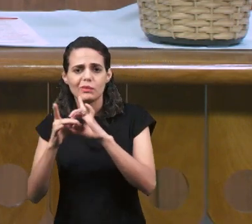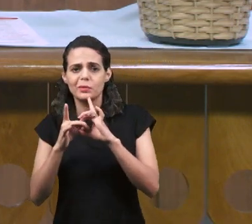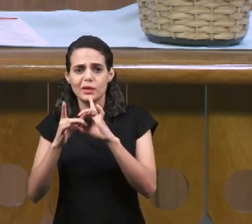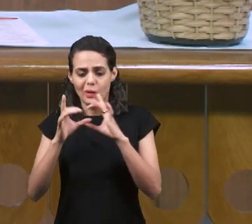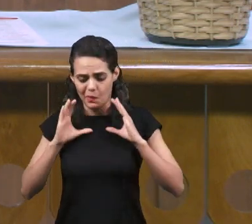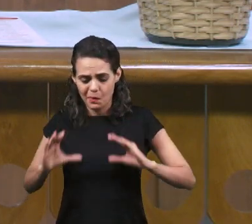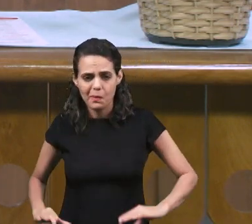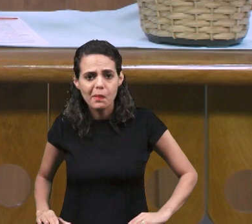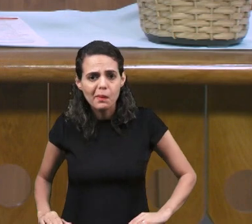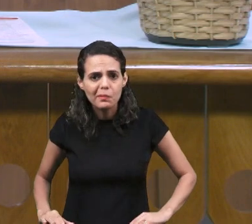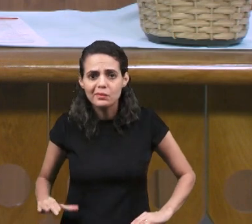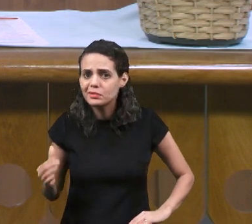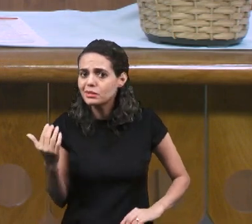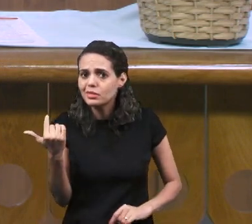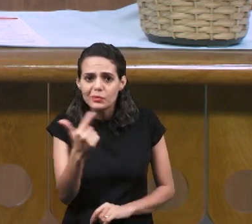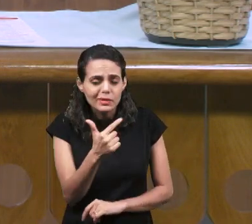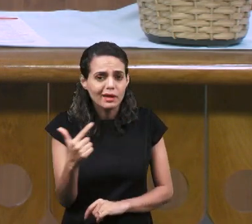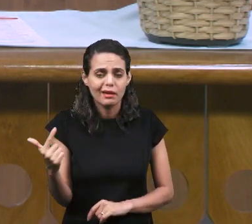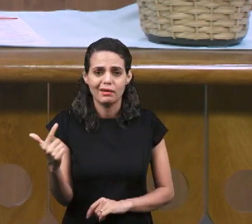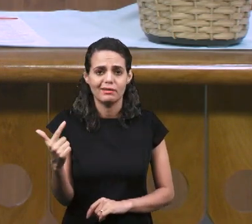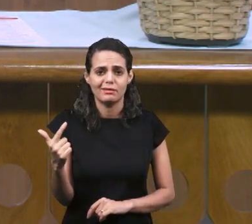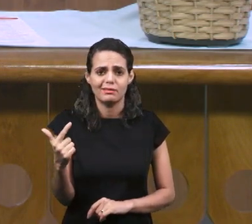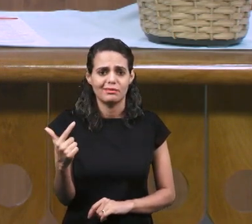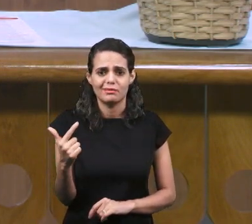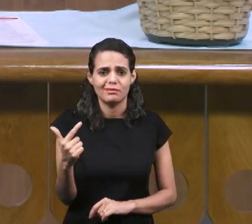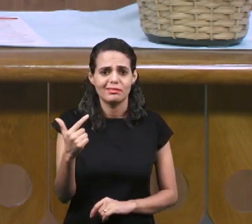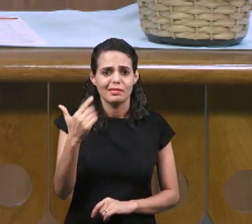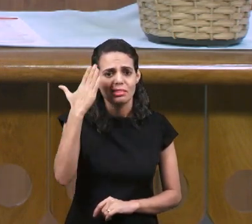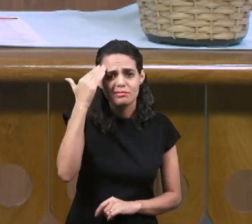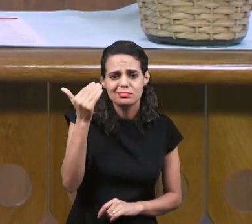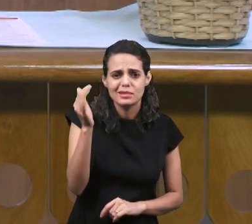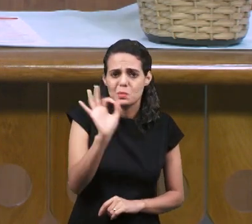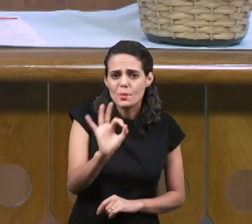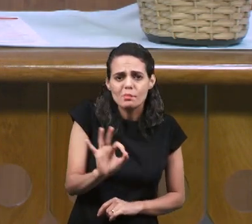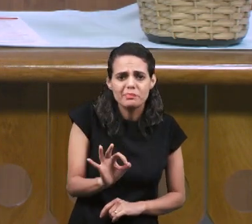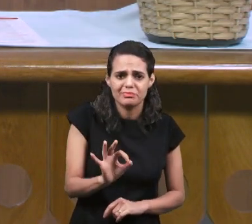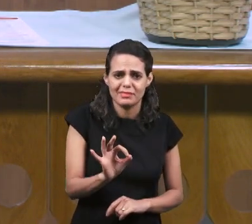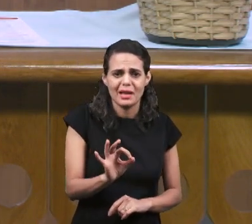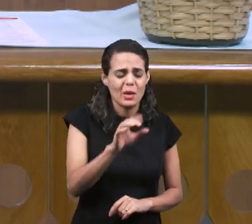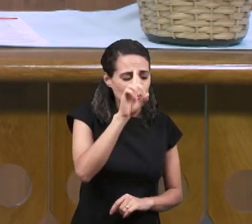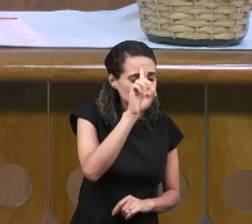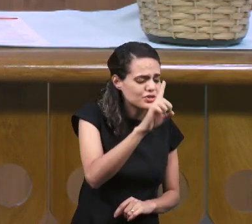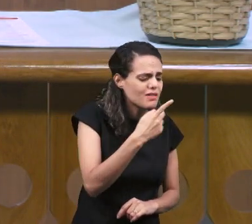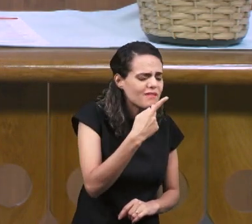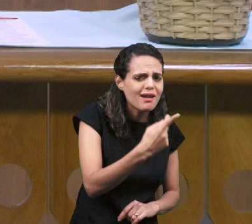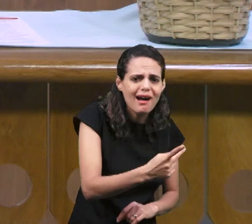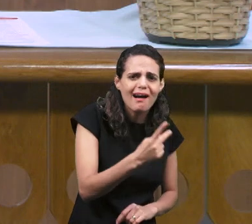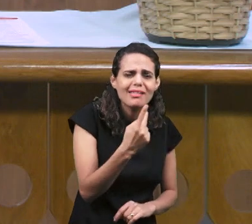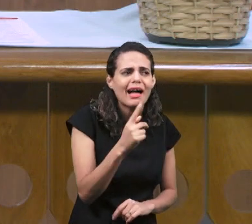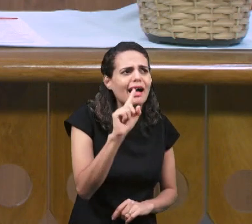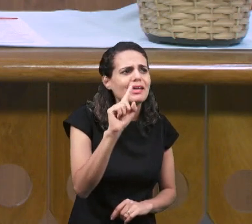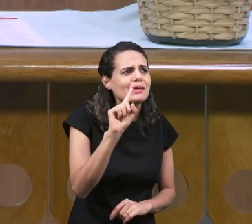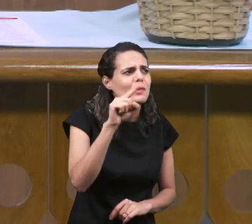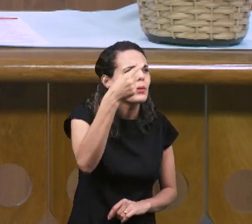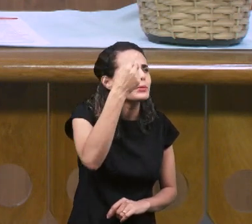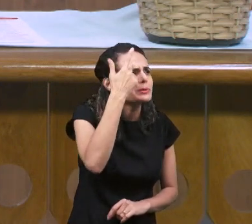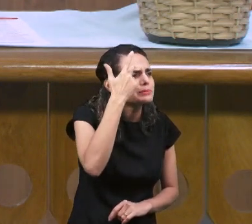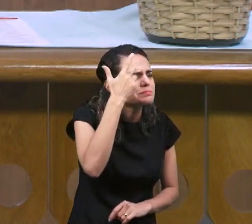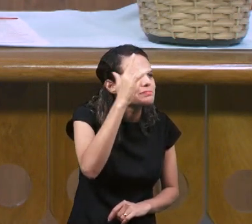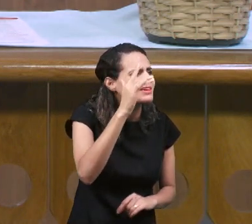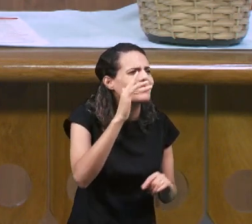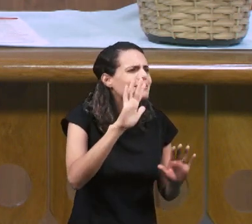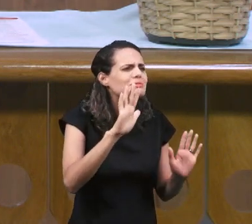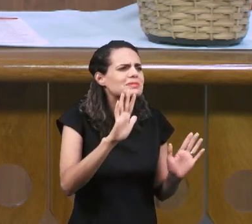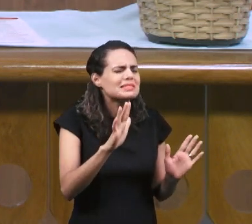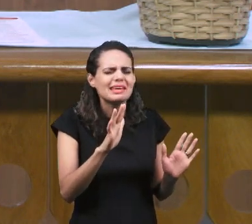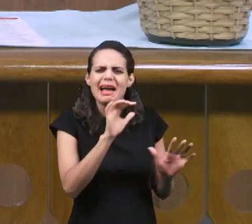chose, demain il dit une autre chose, après il dit une autre chose, et après il revient en arrière. C'est une confusion. Notre préoccupation,